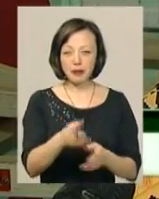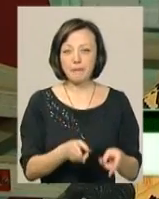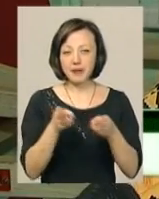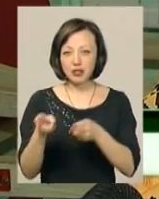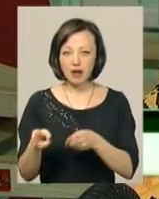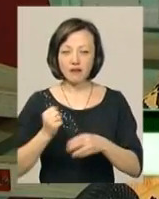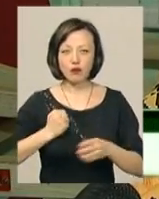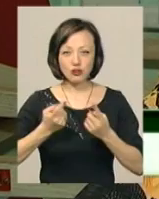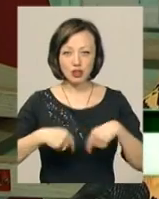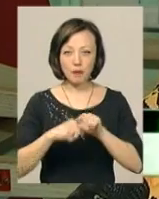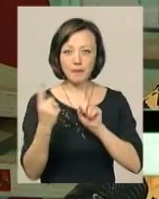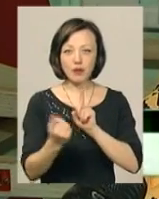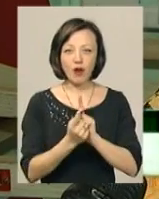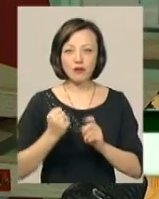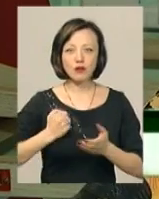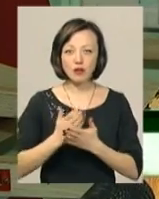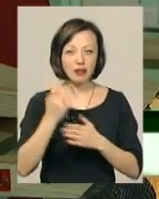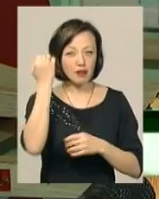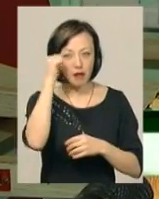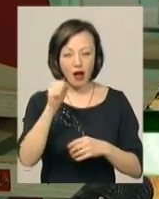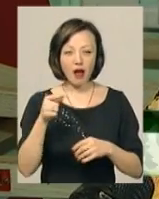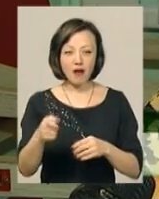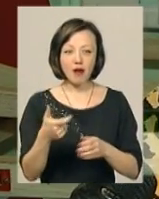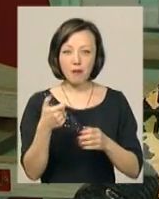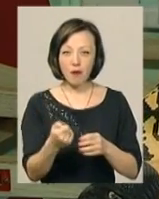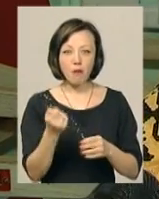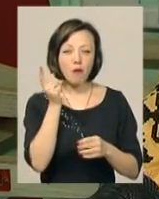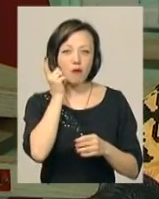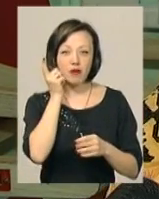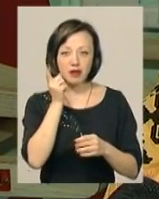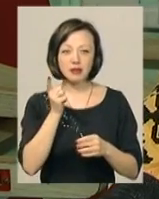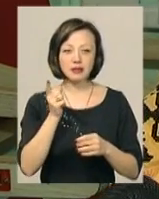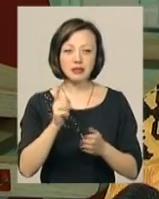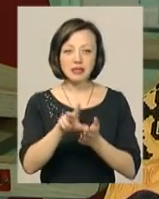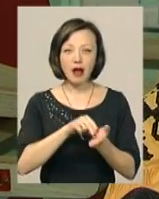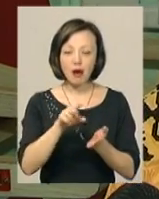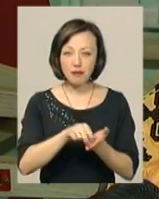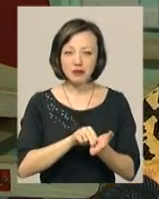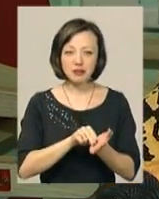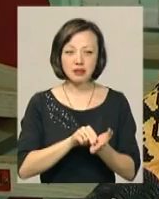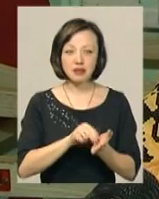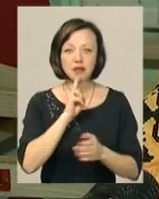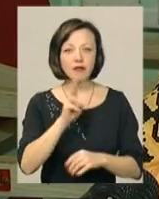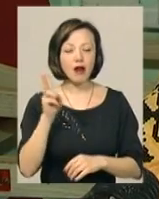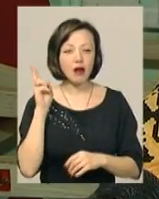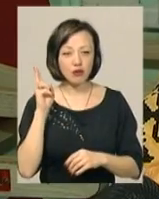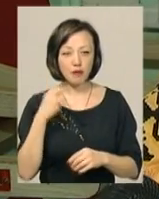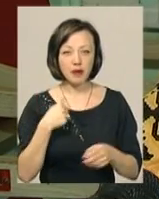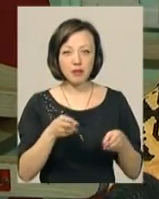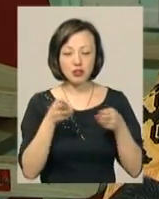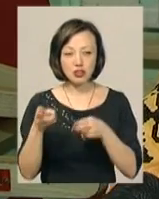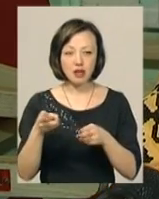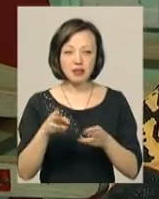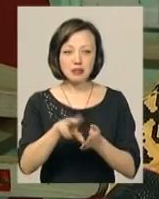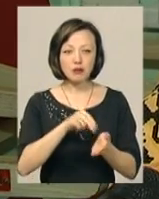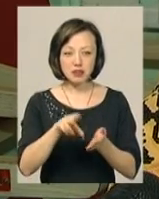підходить військовослужбовець, якого ти не пам'ятаєш, але він вмикає мобілку, і на мобілці запис, от там 2 роки тому ми приїжджали, і